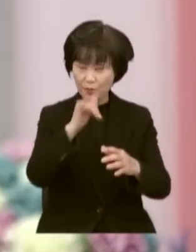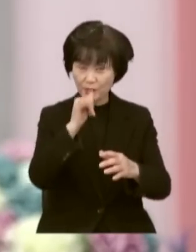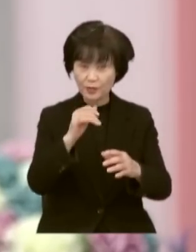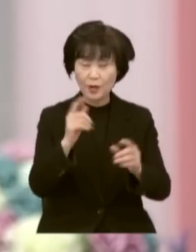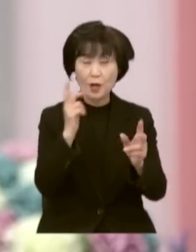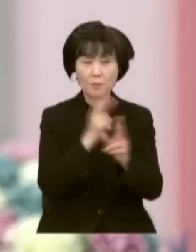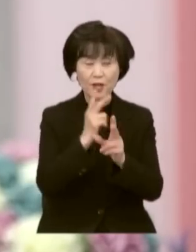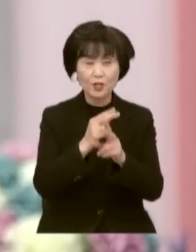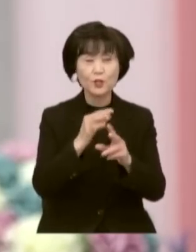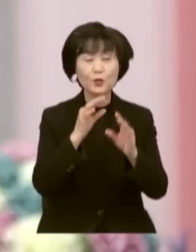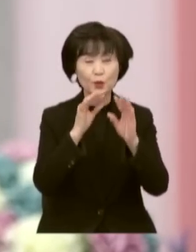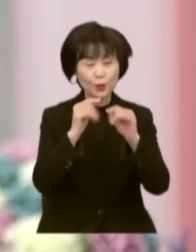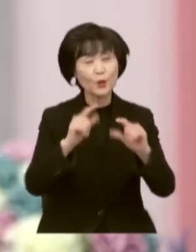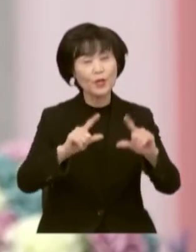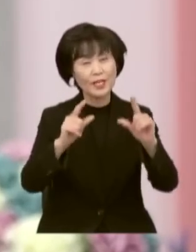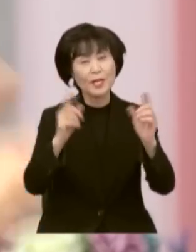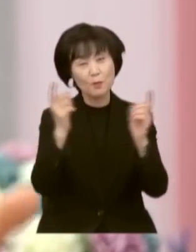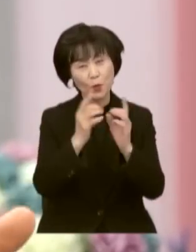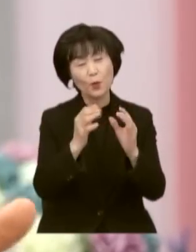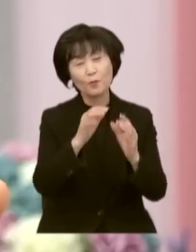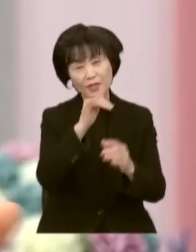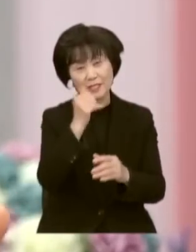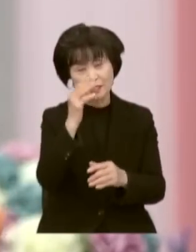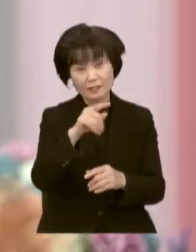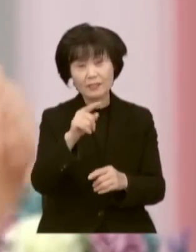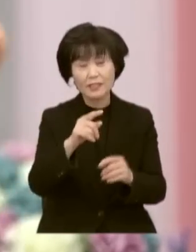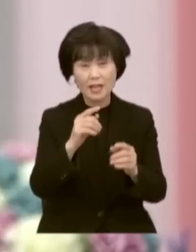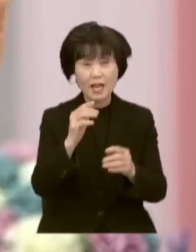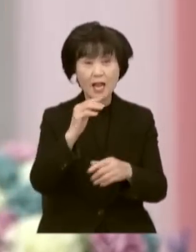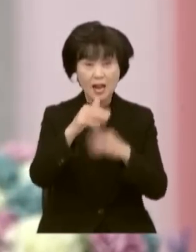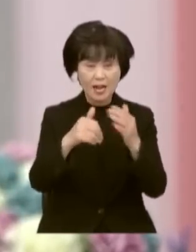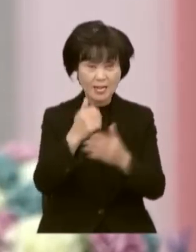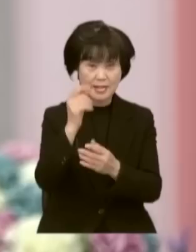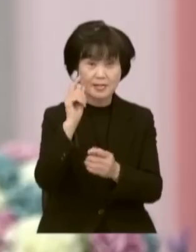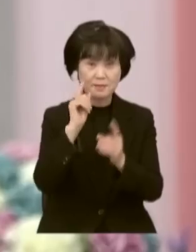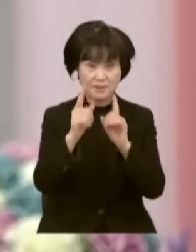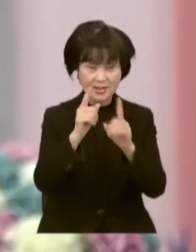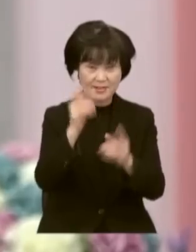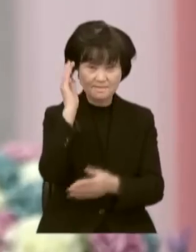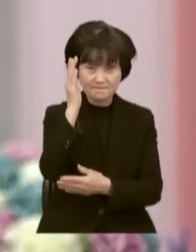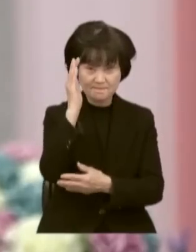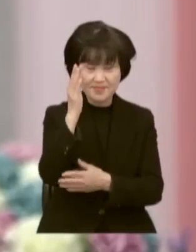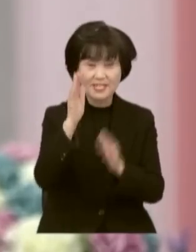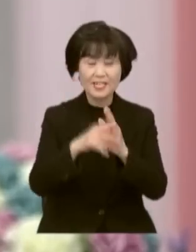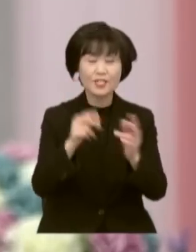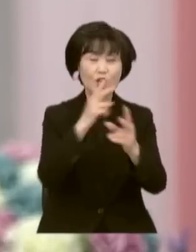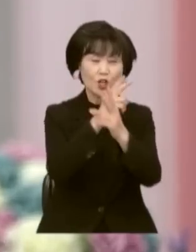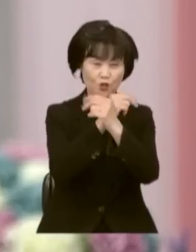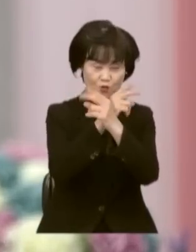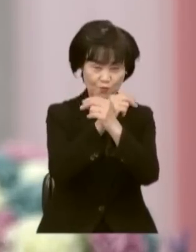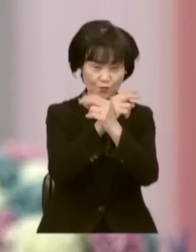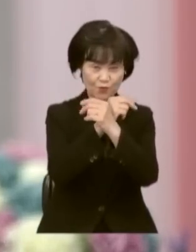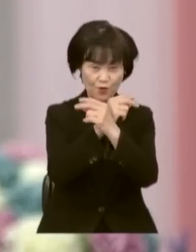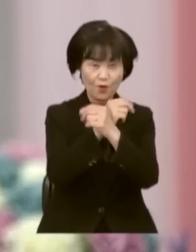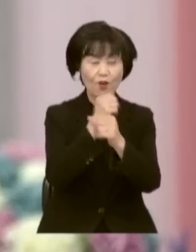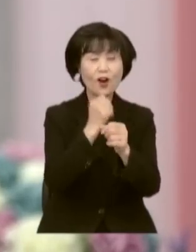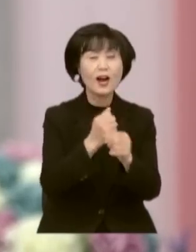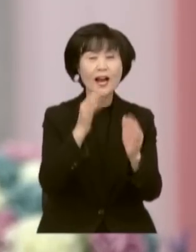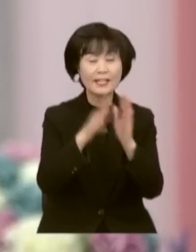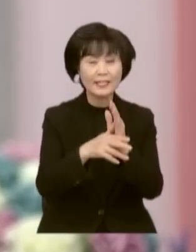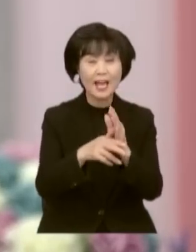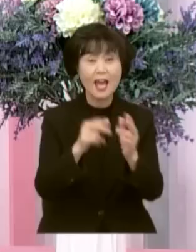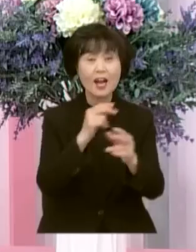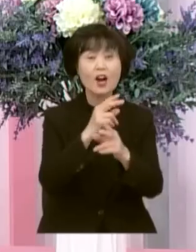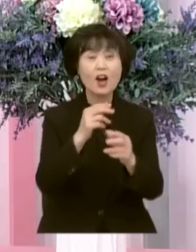토요일 8시 반에 하는데 거기에서 이제 말씀 전하시는 거를 이제 그 줌으로 하는데 그거를 이제 영상 촬영을 하잖아요. 그